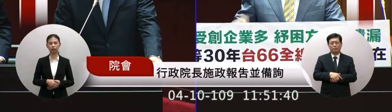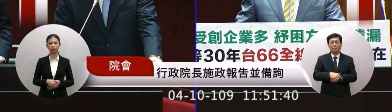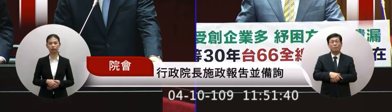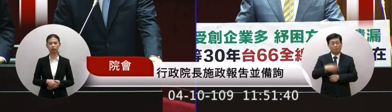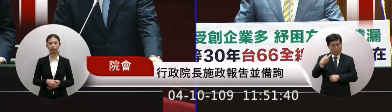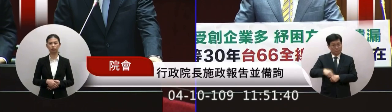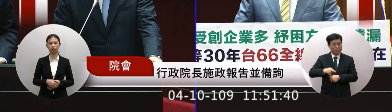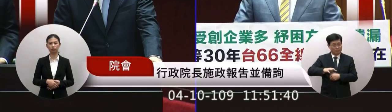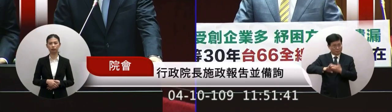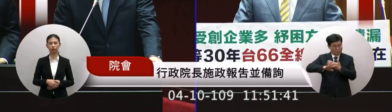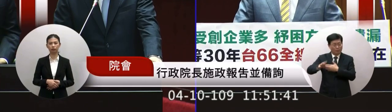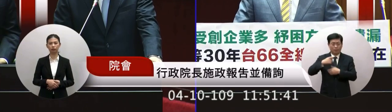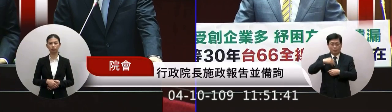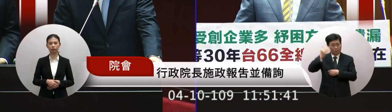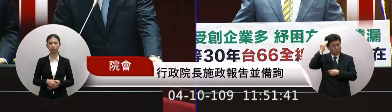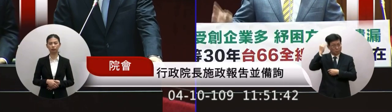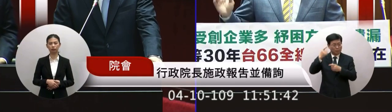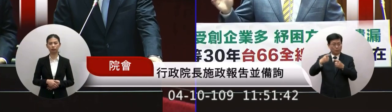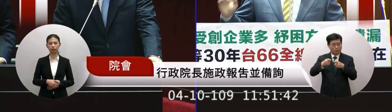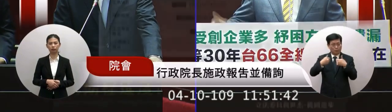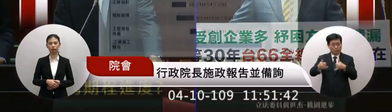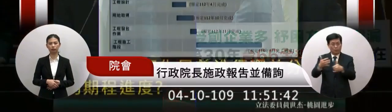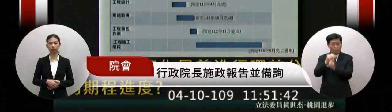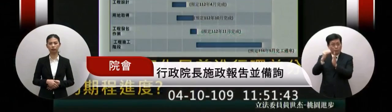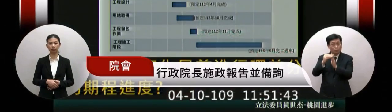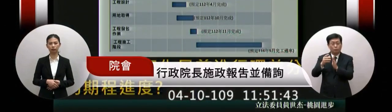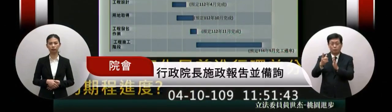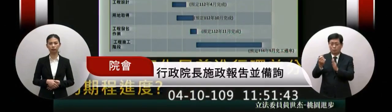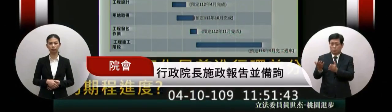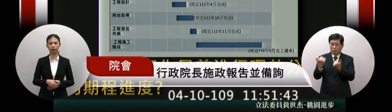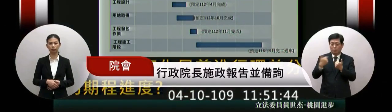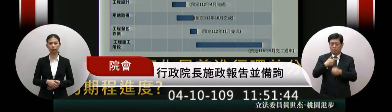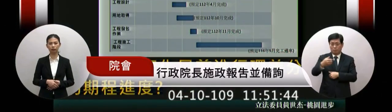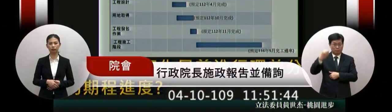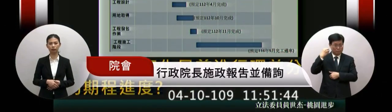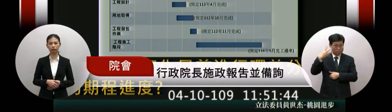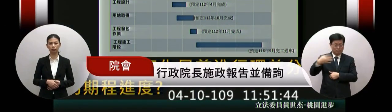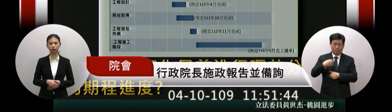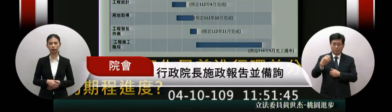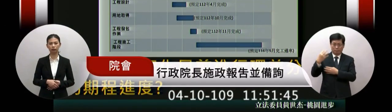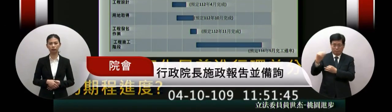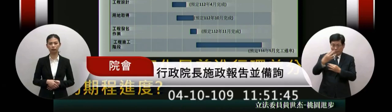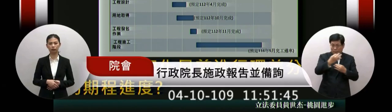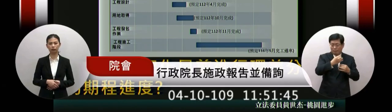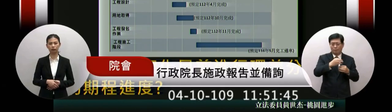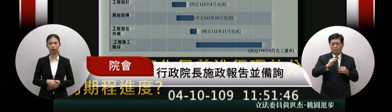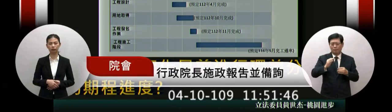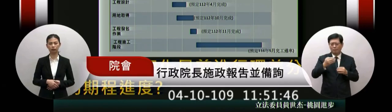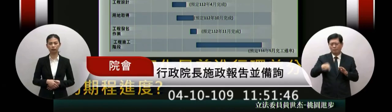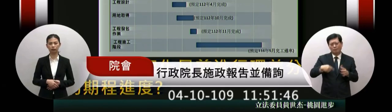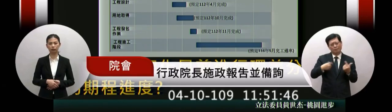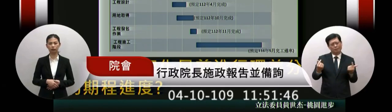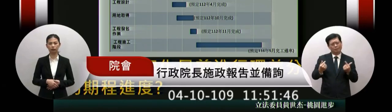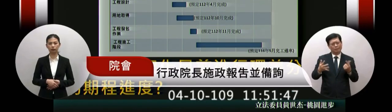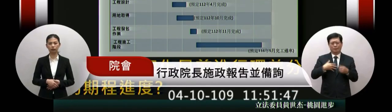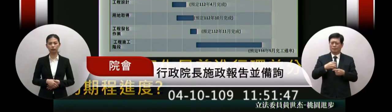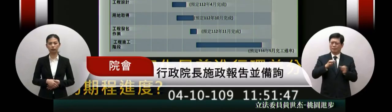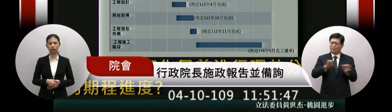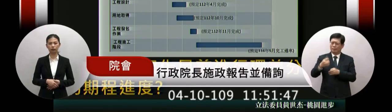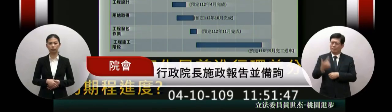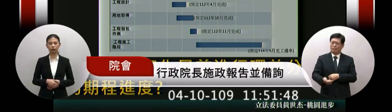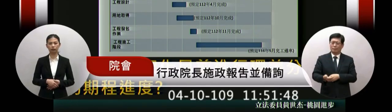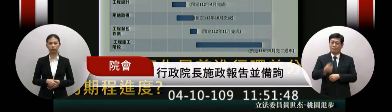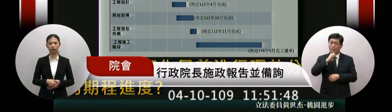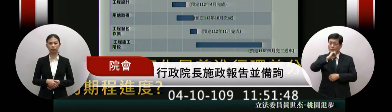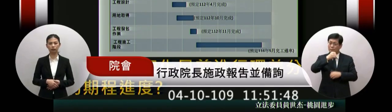我们有跟这个公路总局哈来要这个最新的期程哈，但是我想这个期程好像又有点落后，这